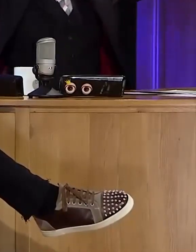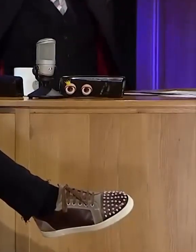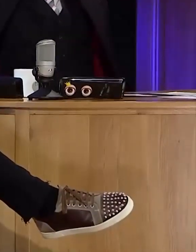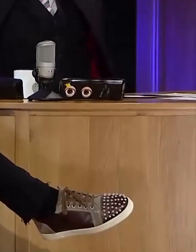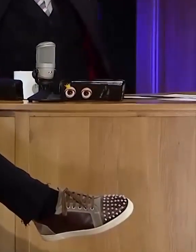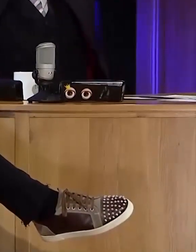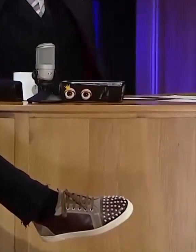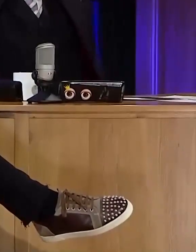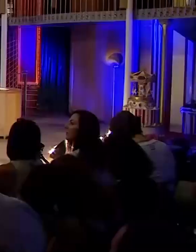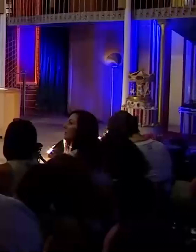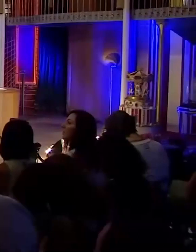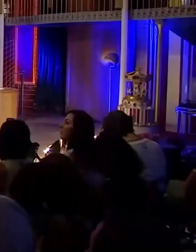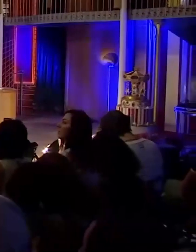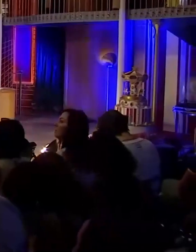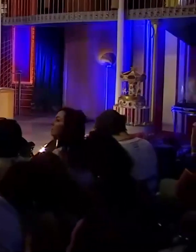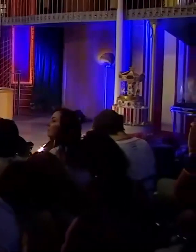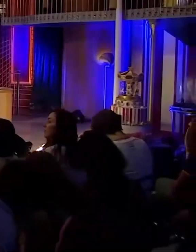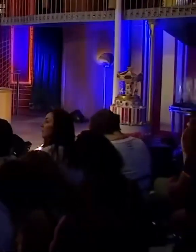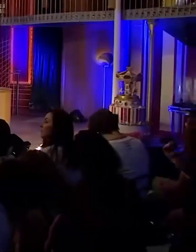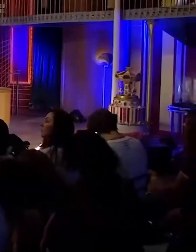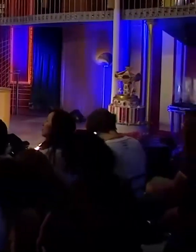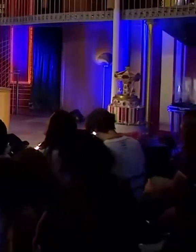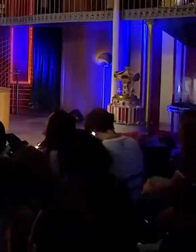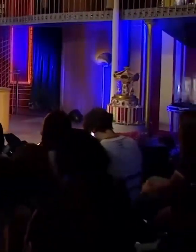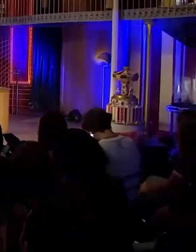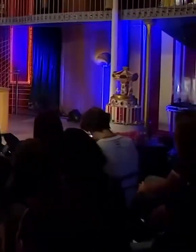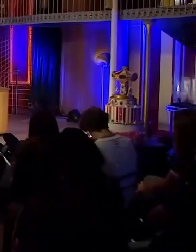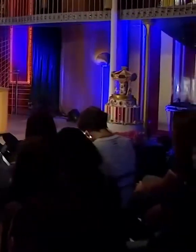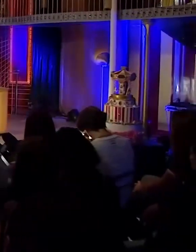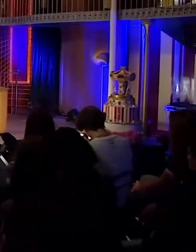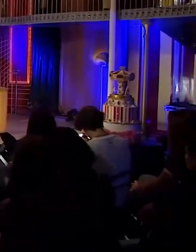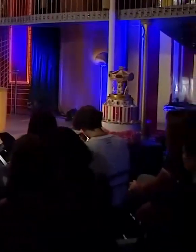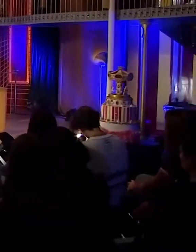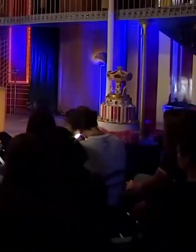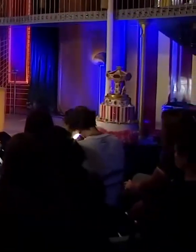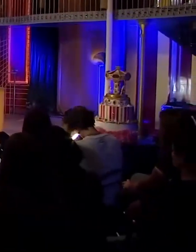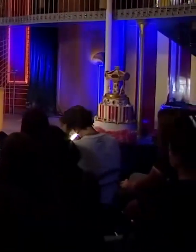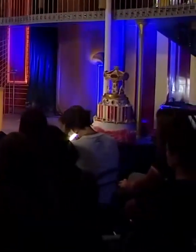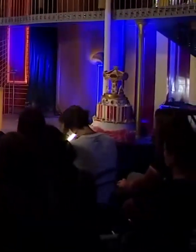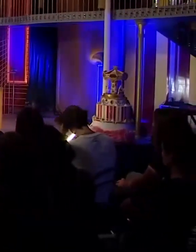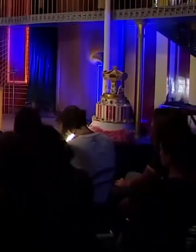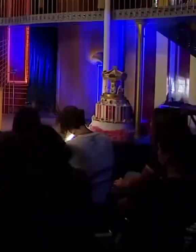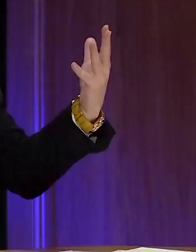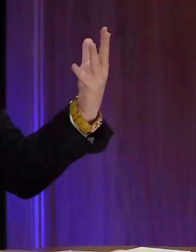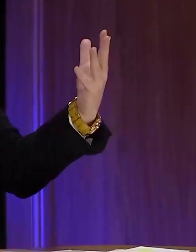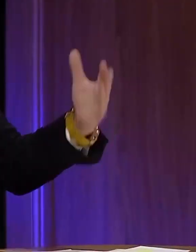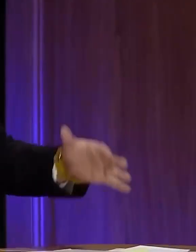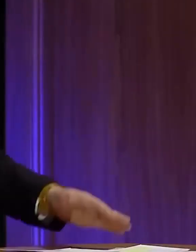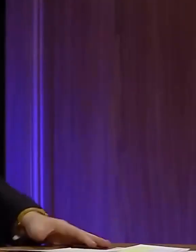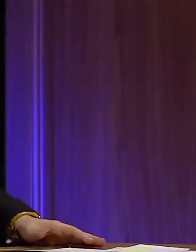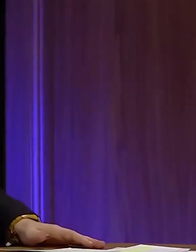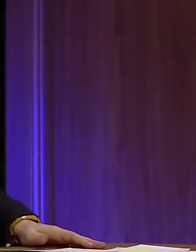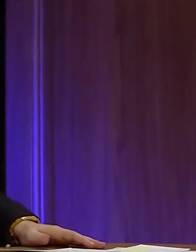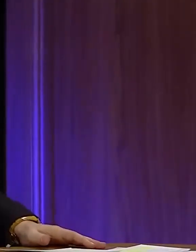onu slow motion'a alıyorlar filan böyle. Yani sanki action film seyredermiş gibi bir hava